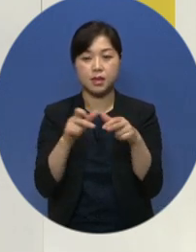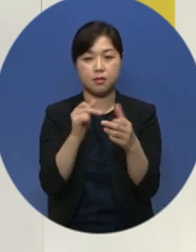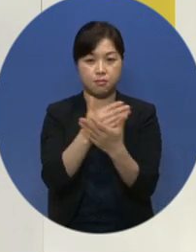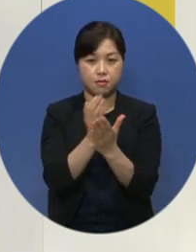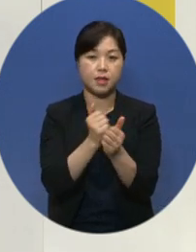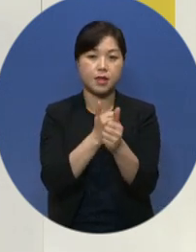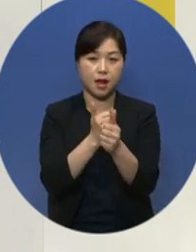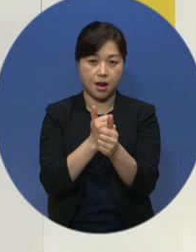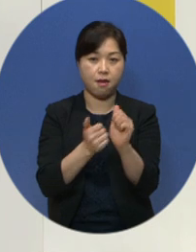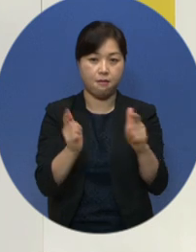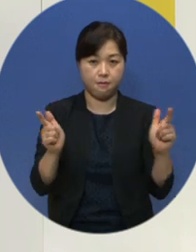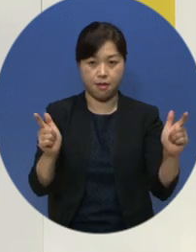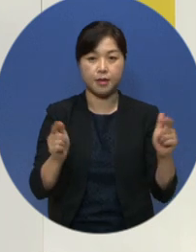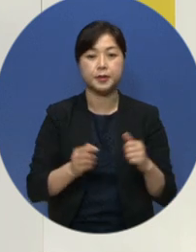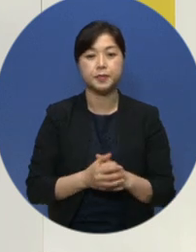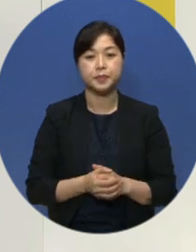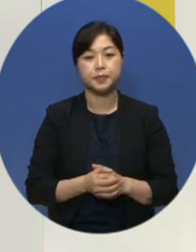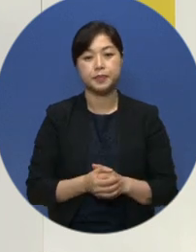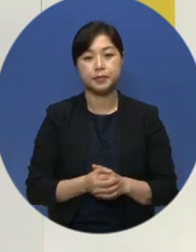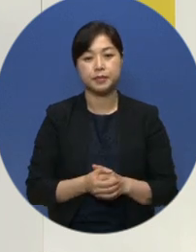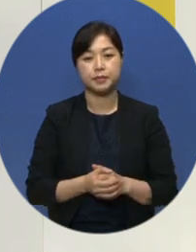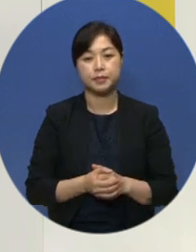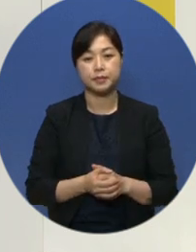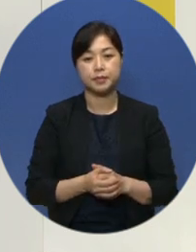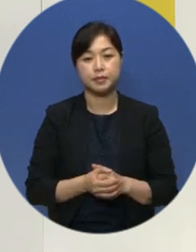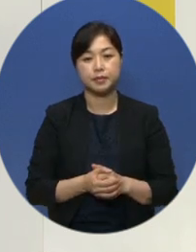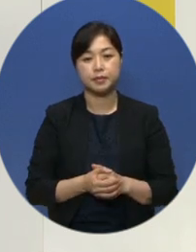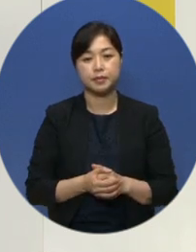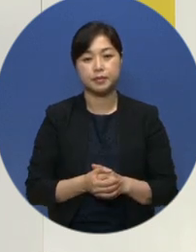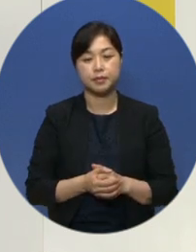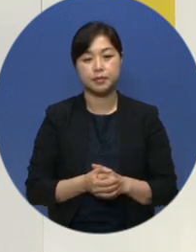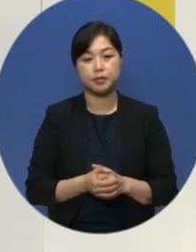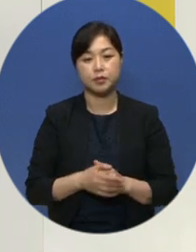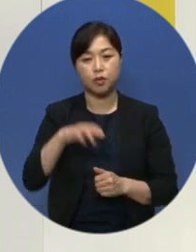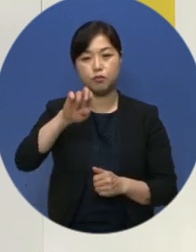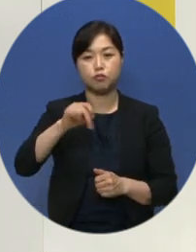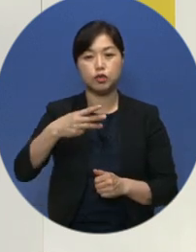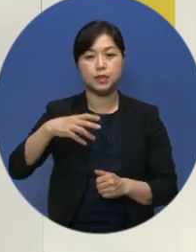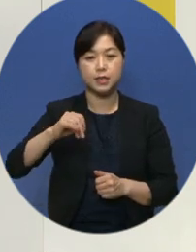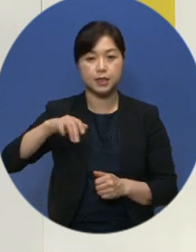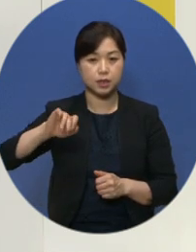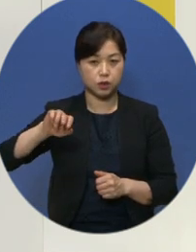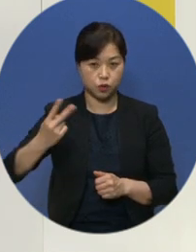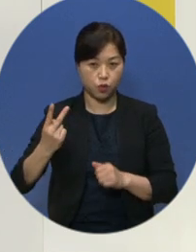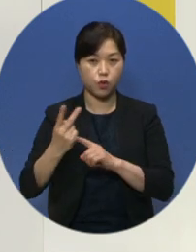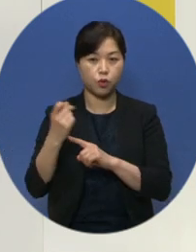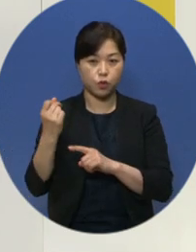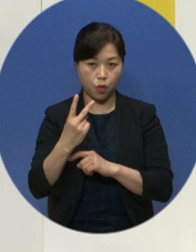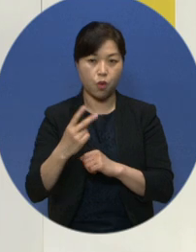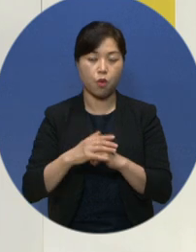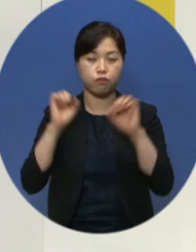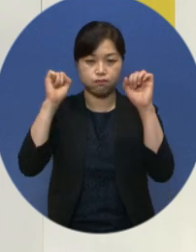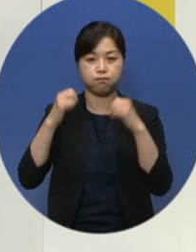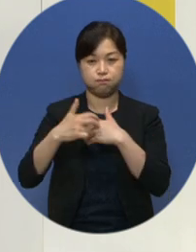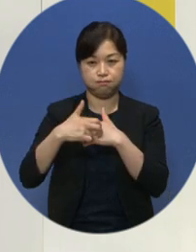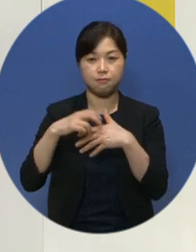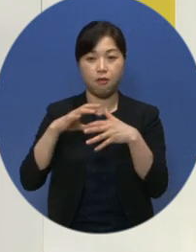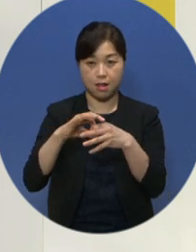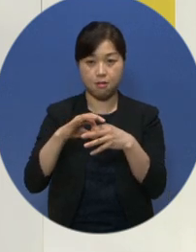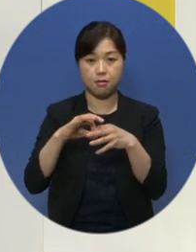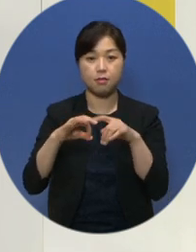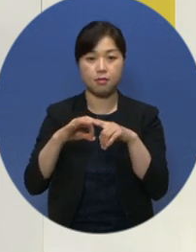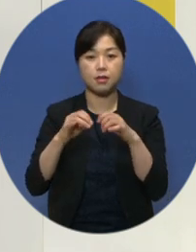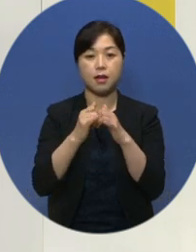그러한 부분들 그 다음에 이제 어떤 그 뭐 물리치료사 라든지 스포츠와 군 이야 이런 것들이 이제 그 안에 다